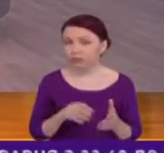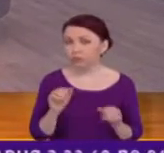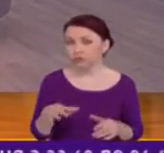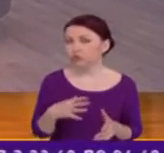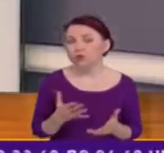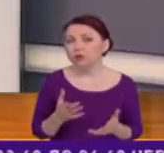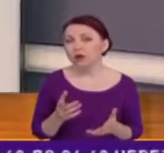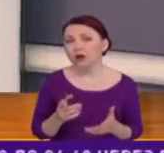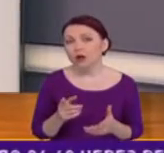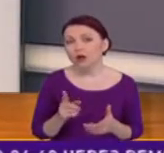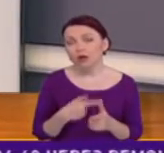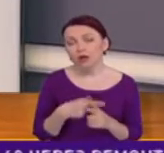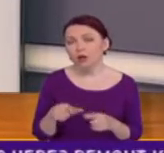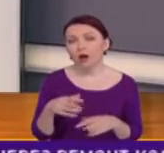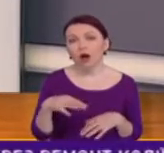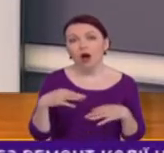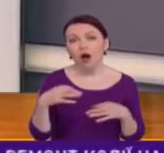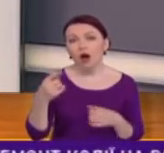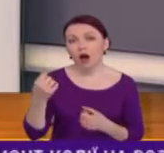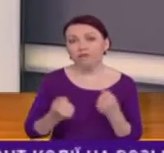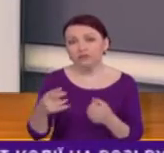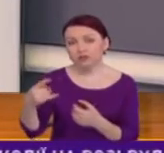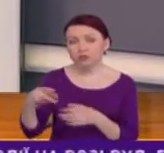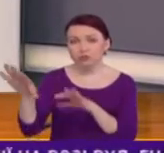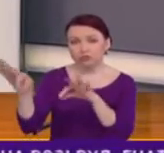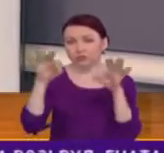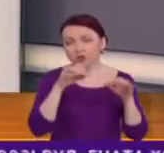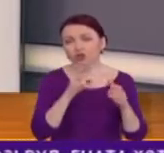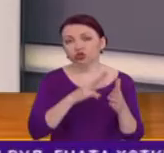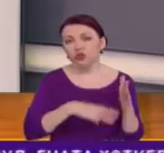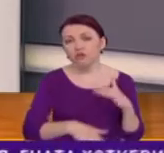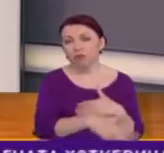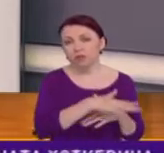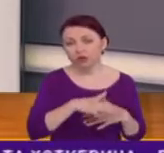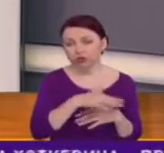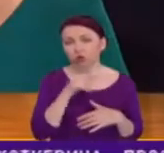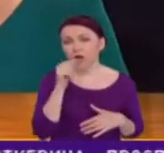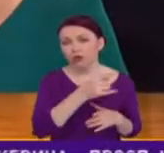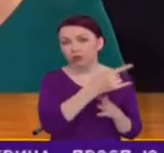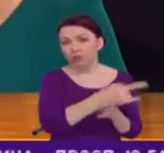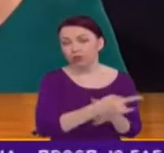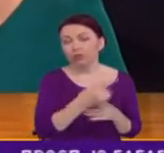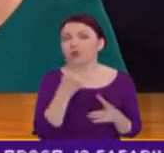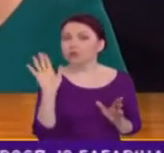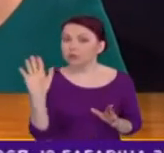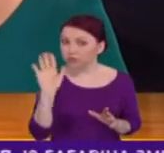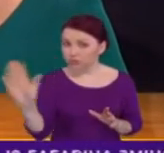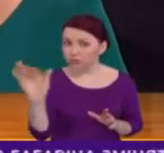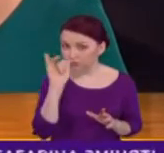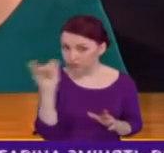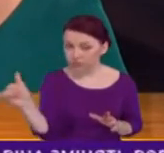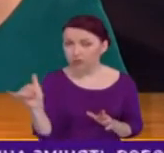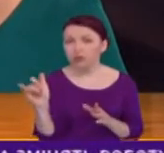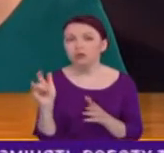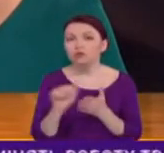і автівка буде забрана на штрафмайданчик, і на штрафмайданчик вже буде йти процедура, яка